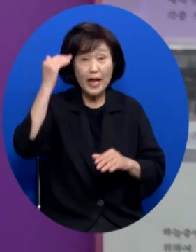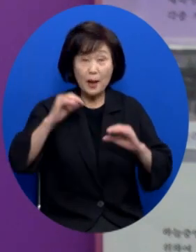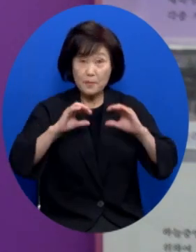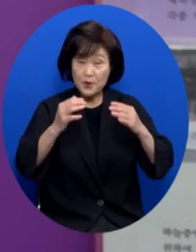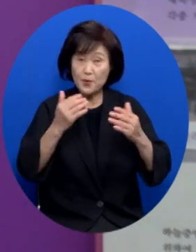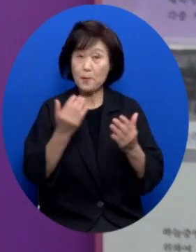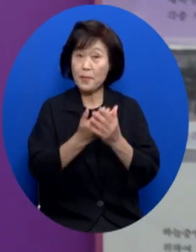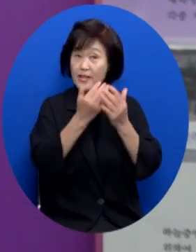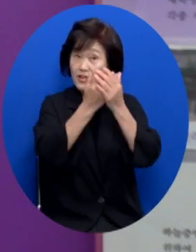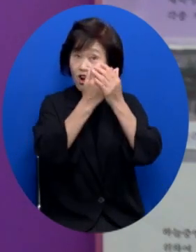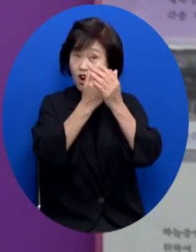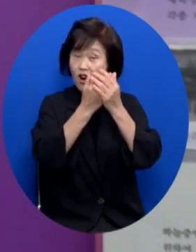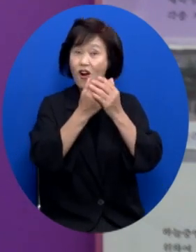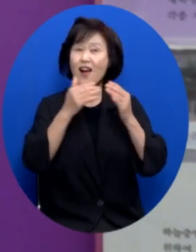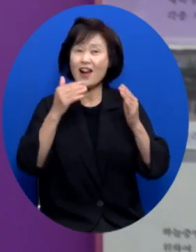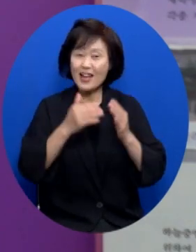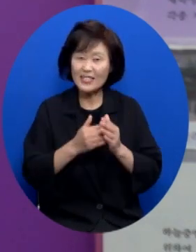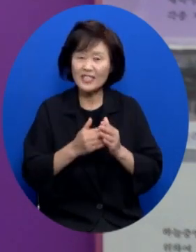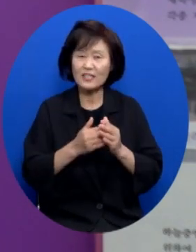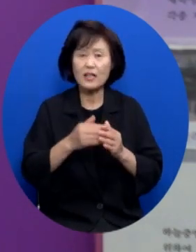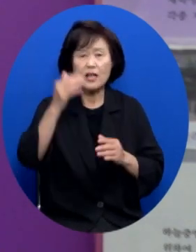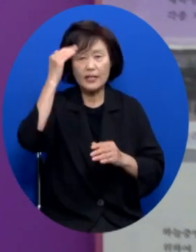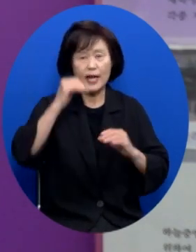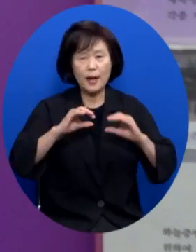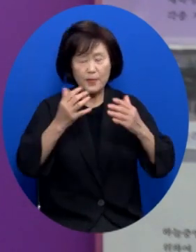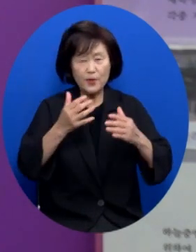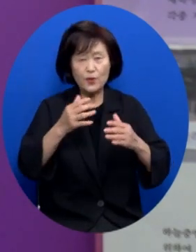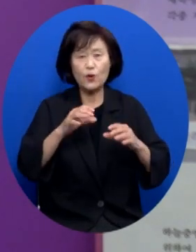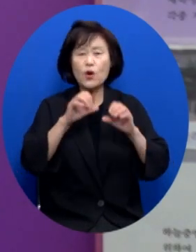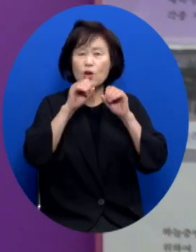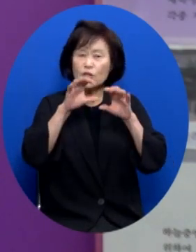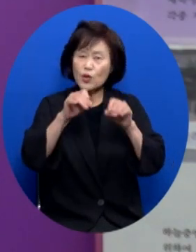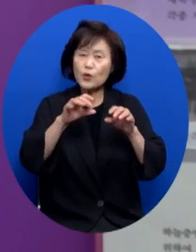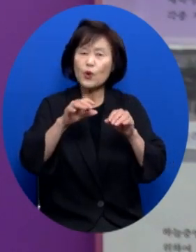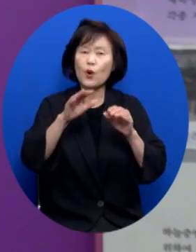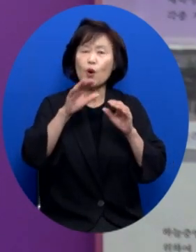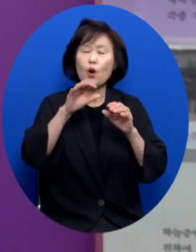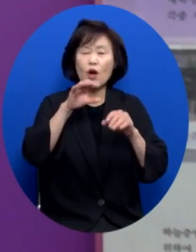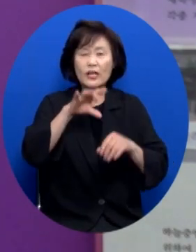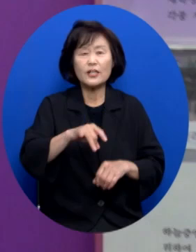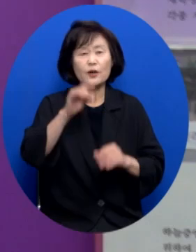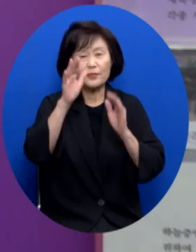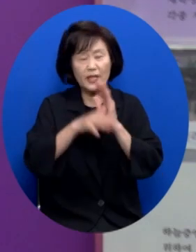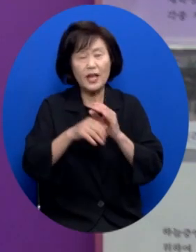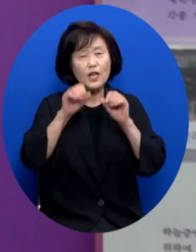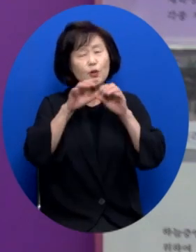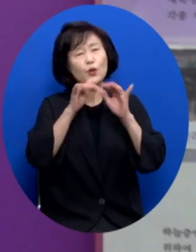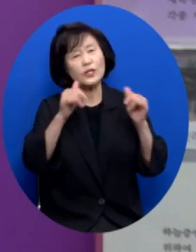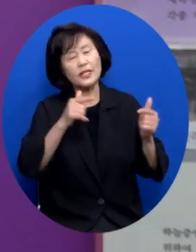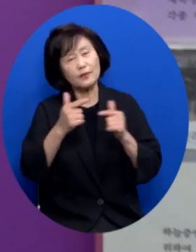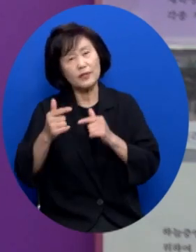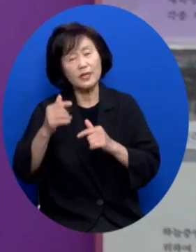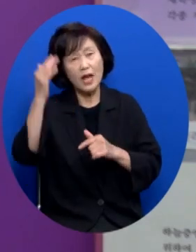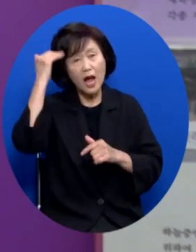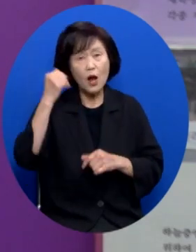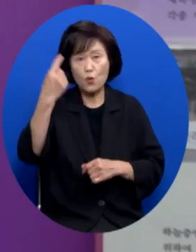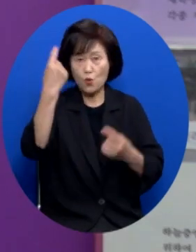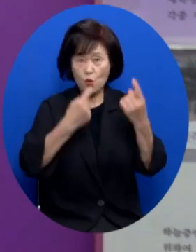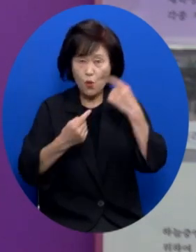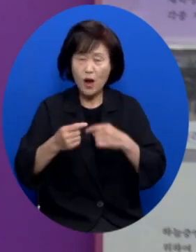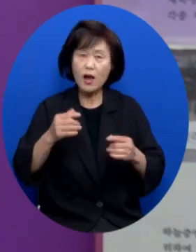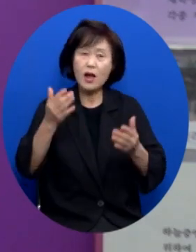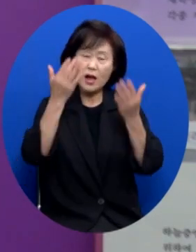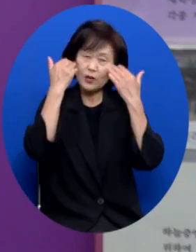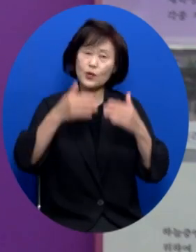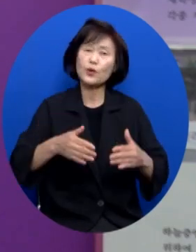있기까지는 대한민국 선교 초기에 선교사님들이 우리나라에 학교를 세우고